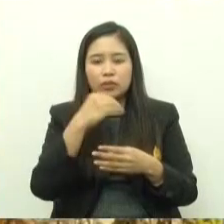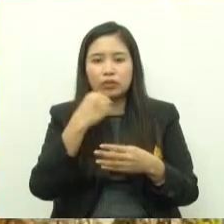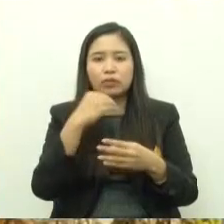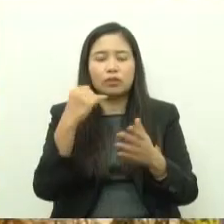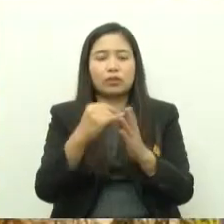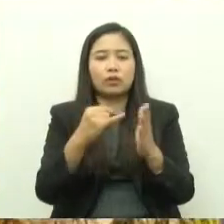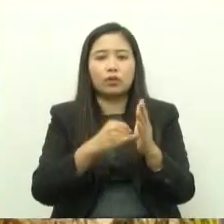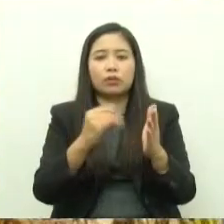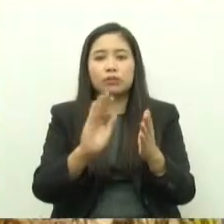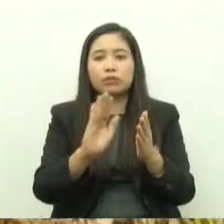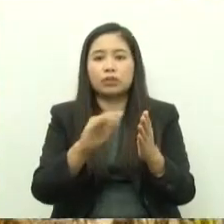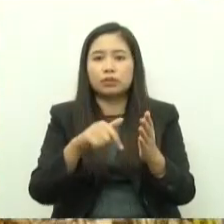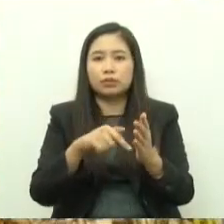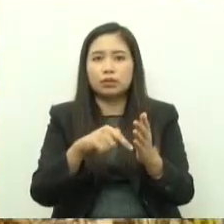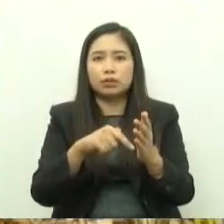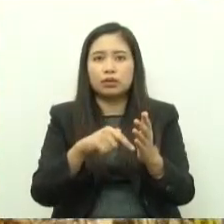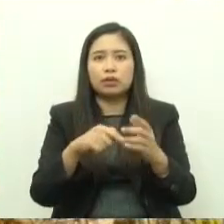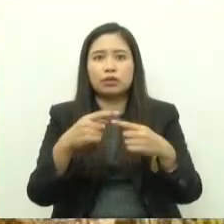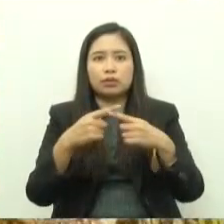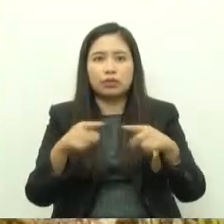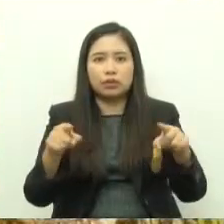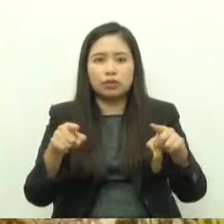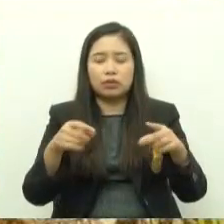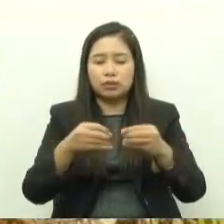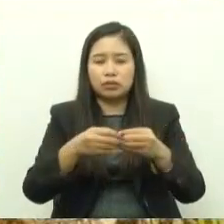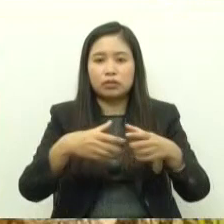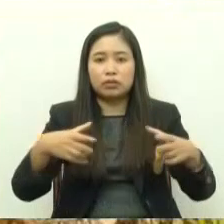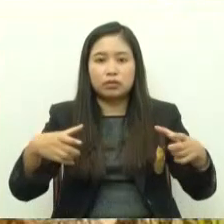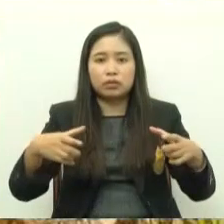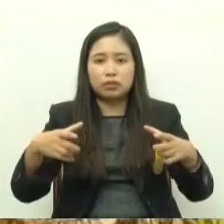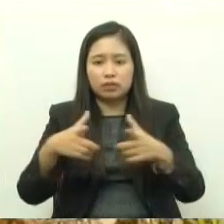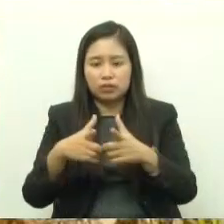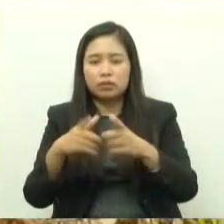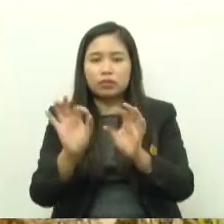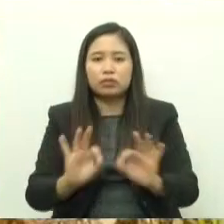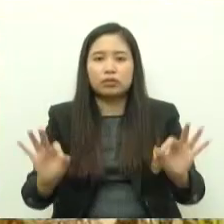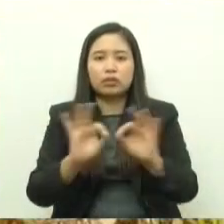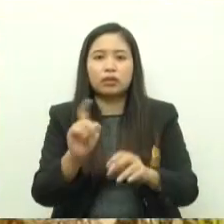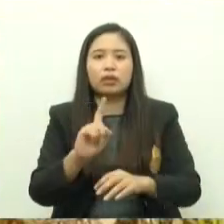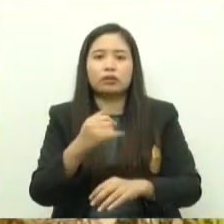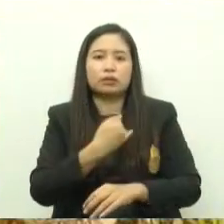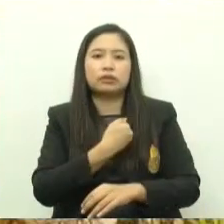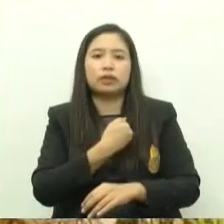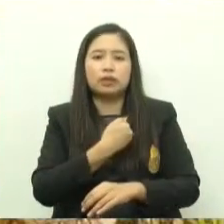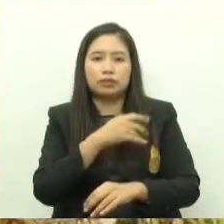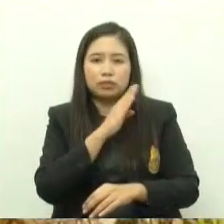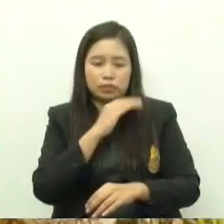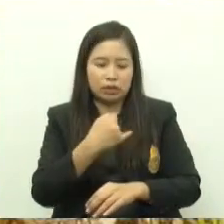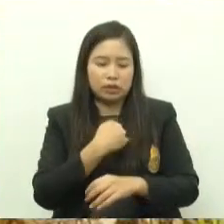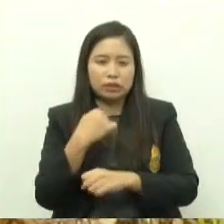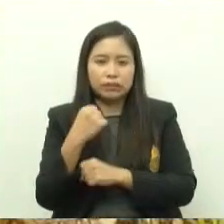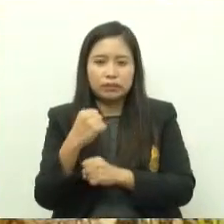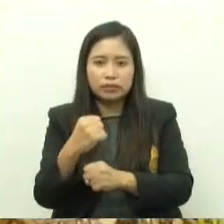ครับจะเล็กจะกลางหรือจะใหญ่สำคัญที่ใจครับถ้ามีใจสู้